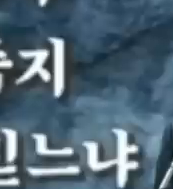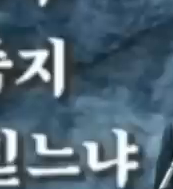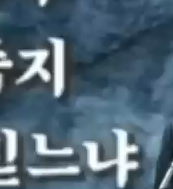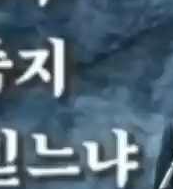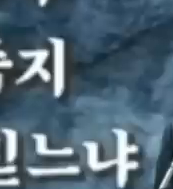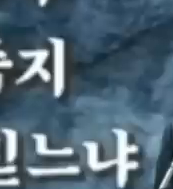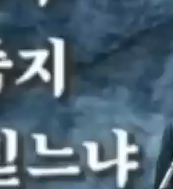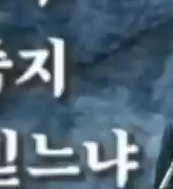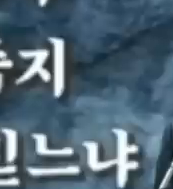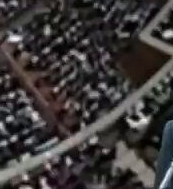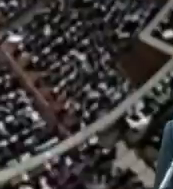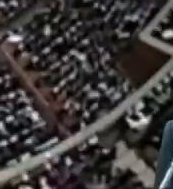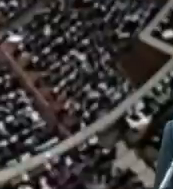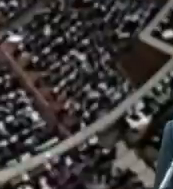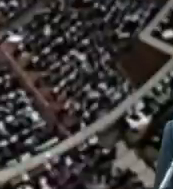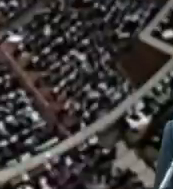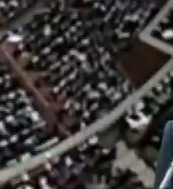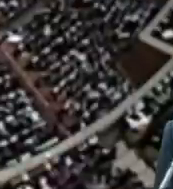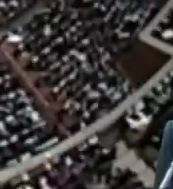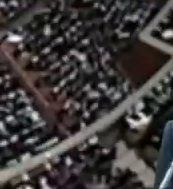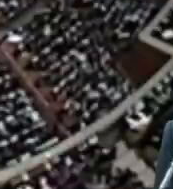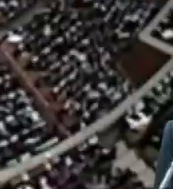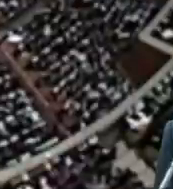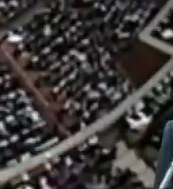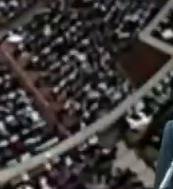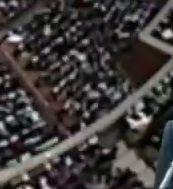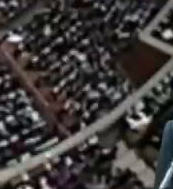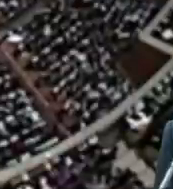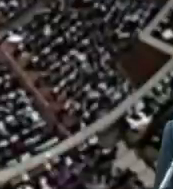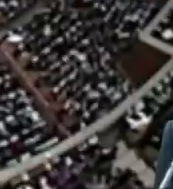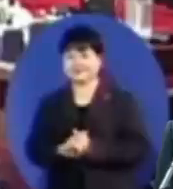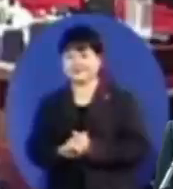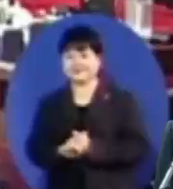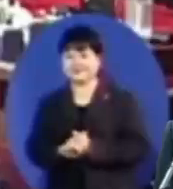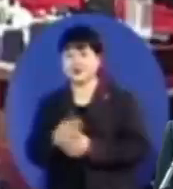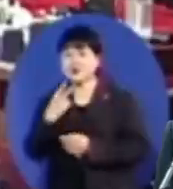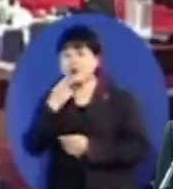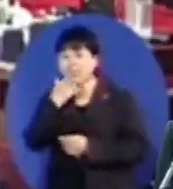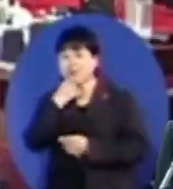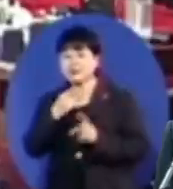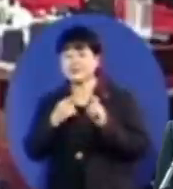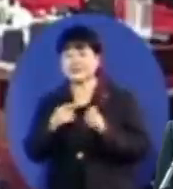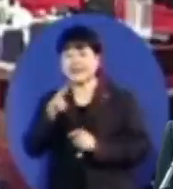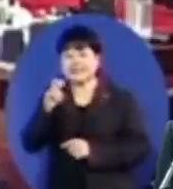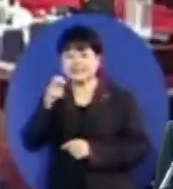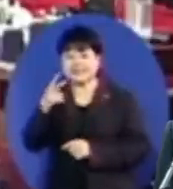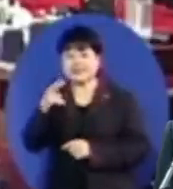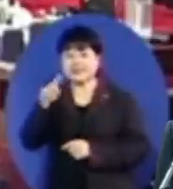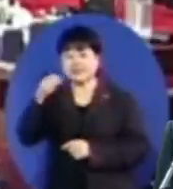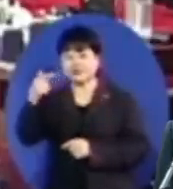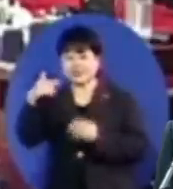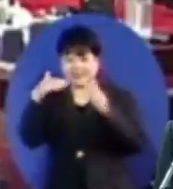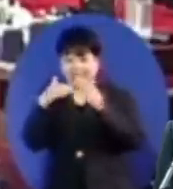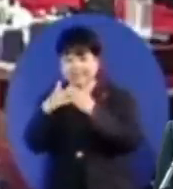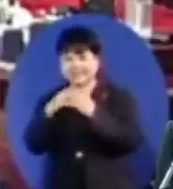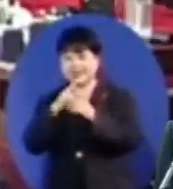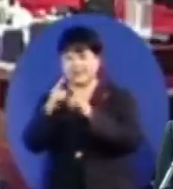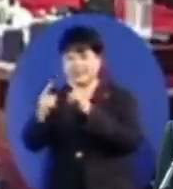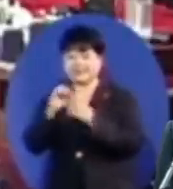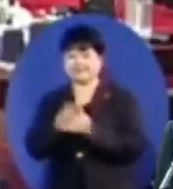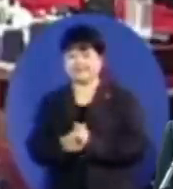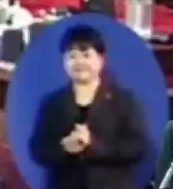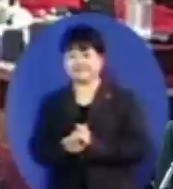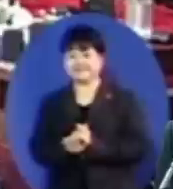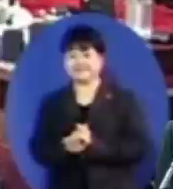아멘. 오늘 저는 요한복음 11장 22절로 26절에 계신